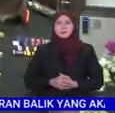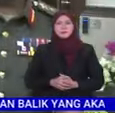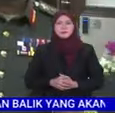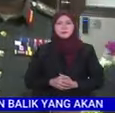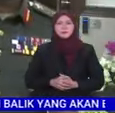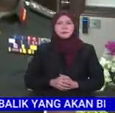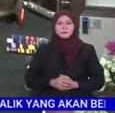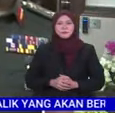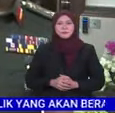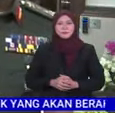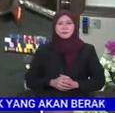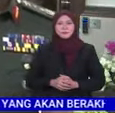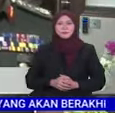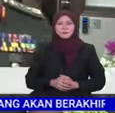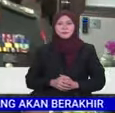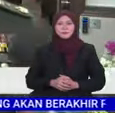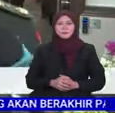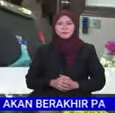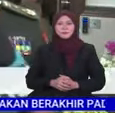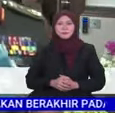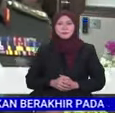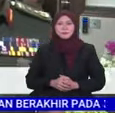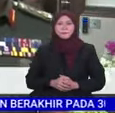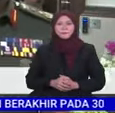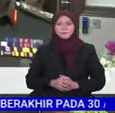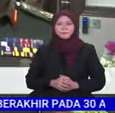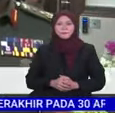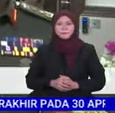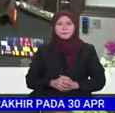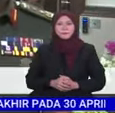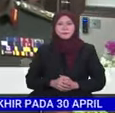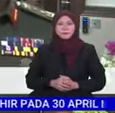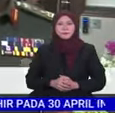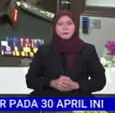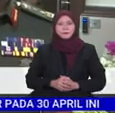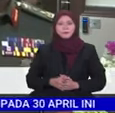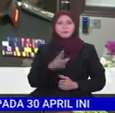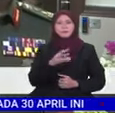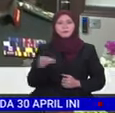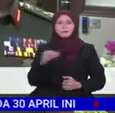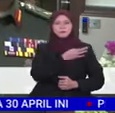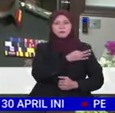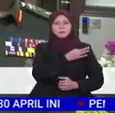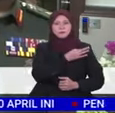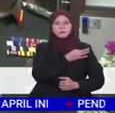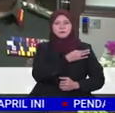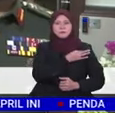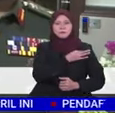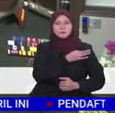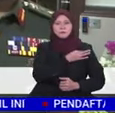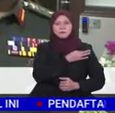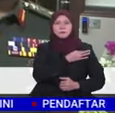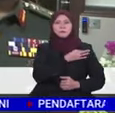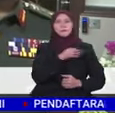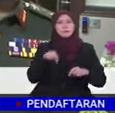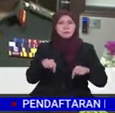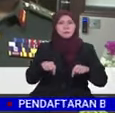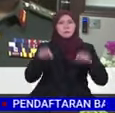javaw.exe juga the ke ndak tahu nih bisa juga segala nih kalau untuk